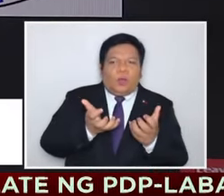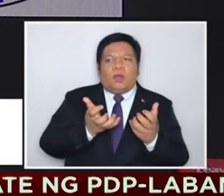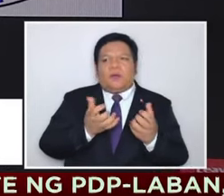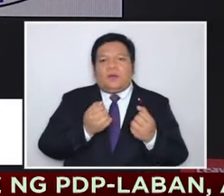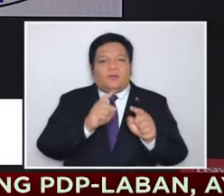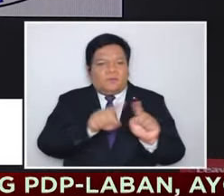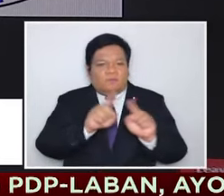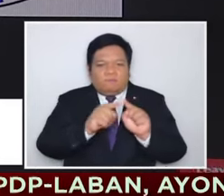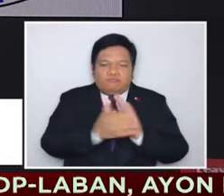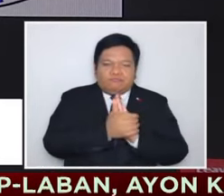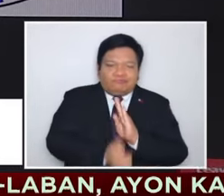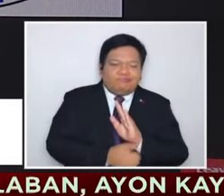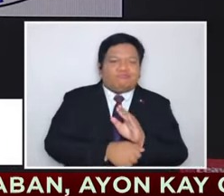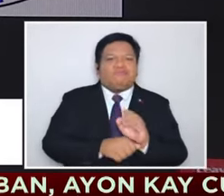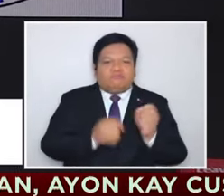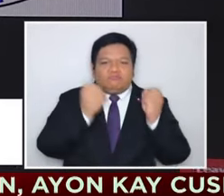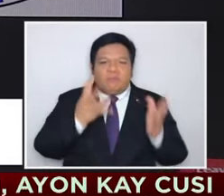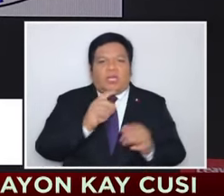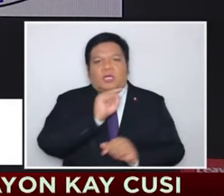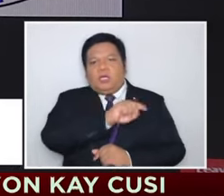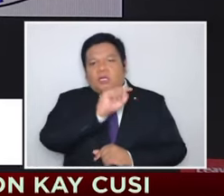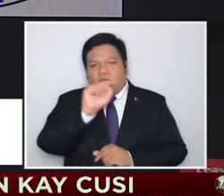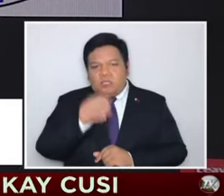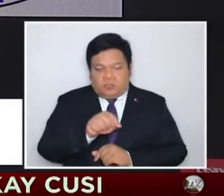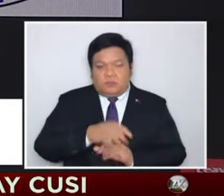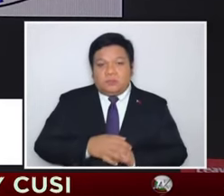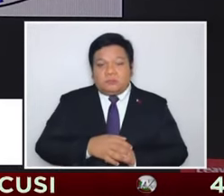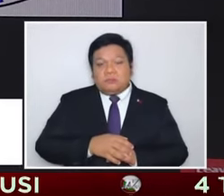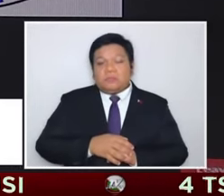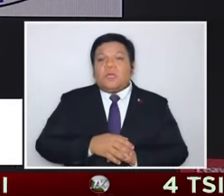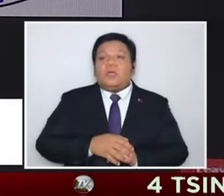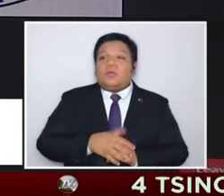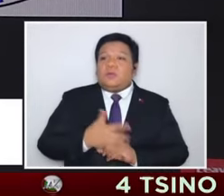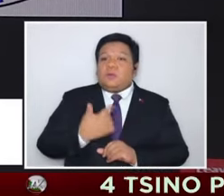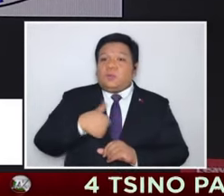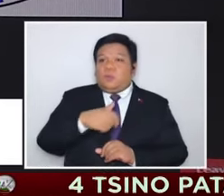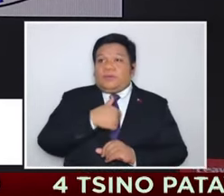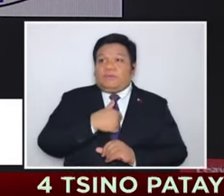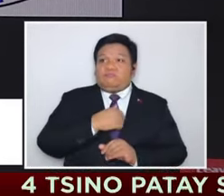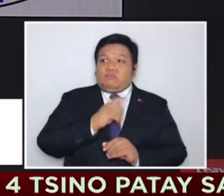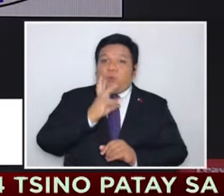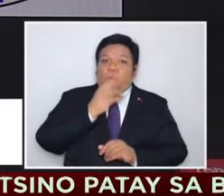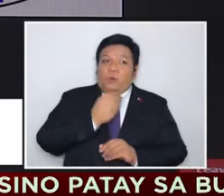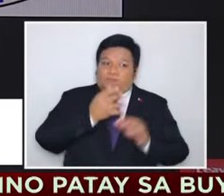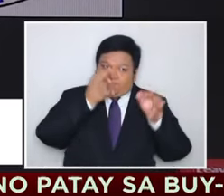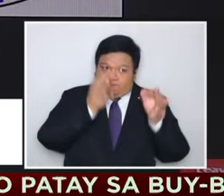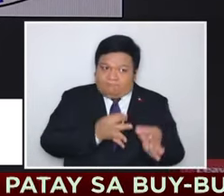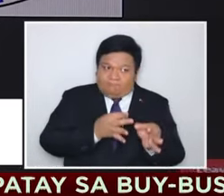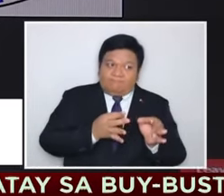talents, marami yan. And before we name a person as a candidate,